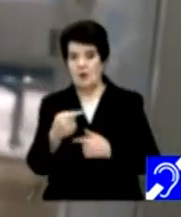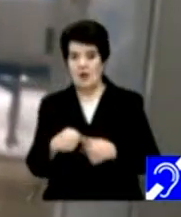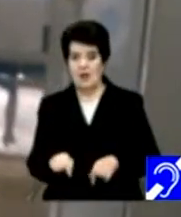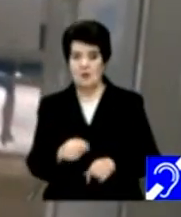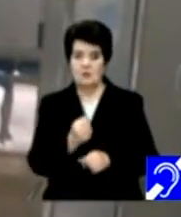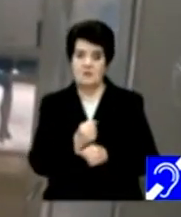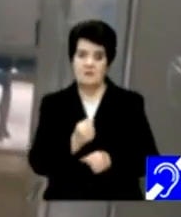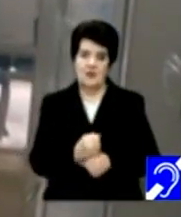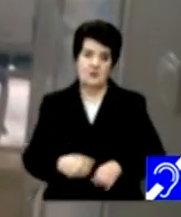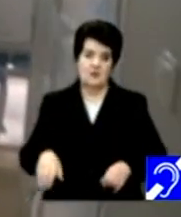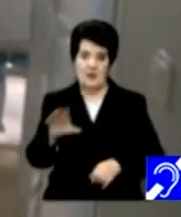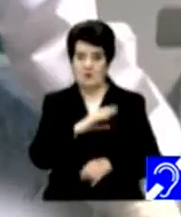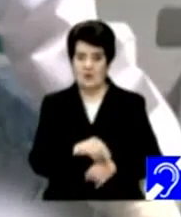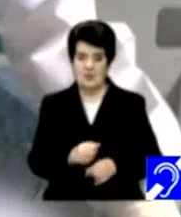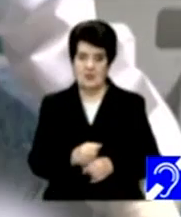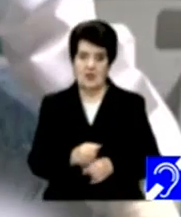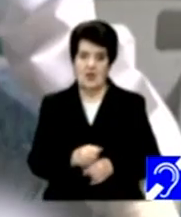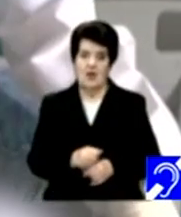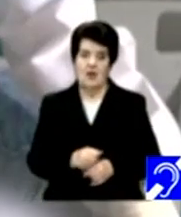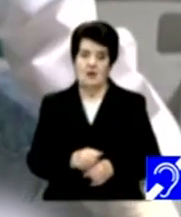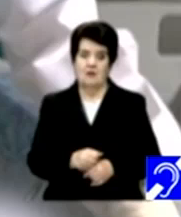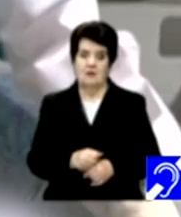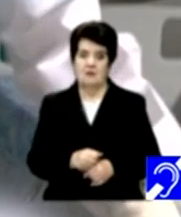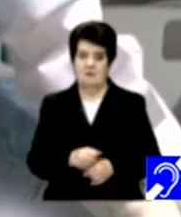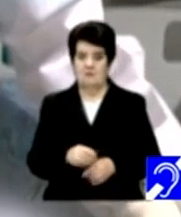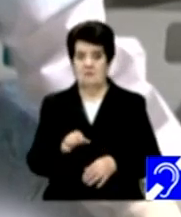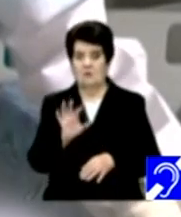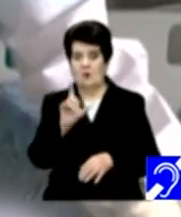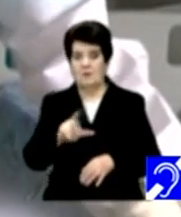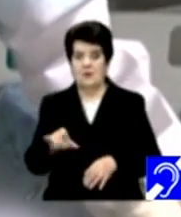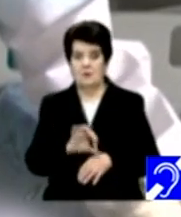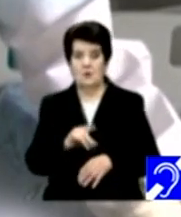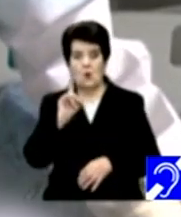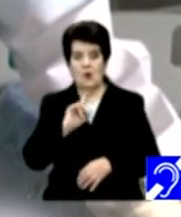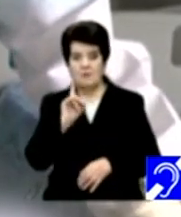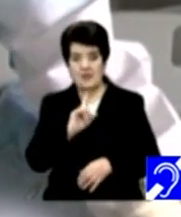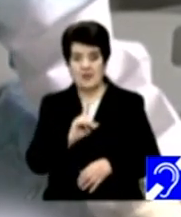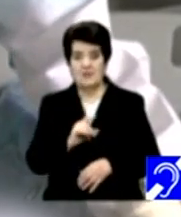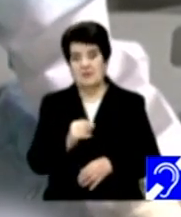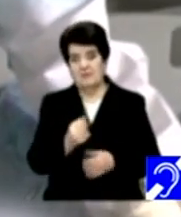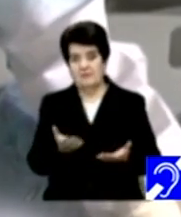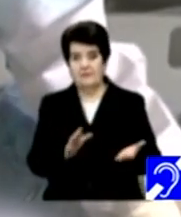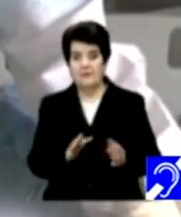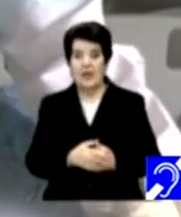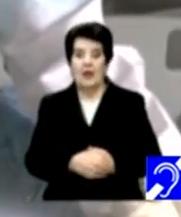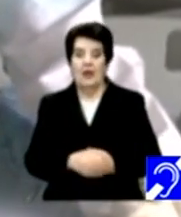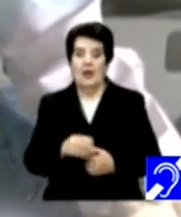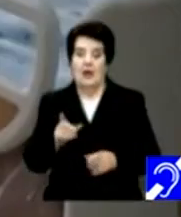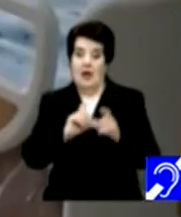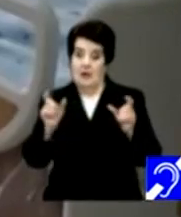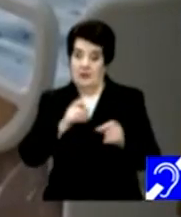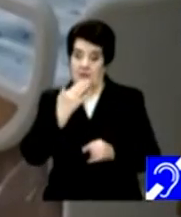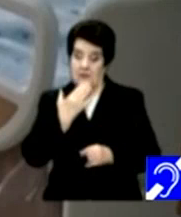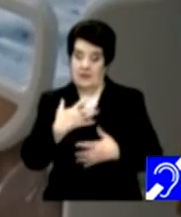față absolut la toate provocările și la toată presiunea. Deci, deocamdată ne descurcăm. Agenția Națională pentru